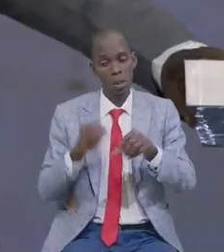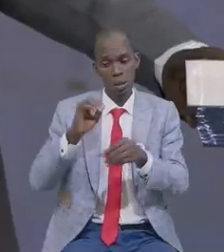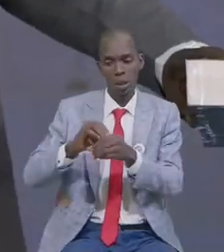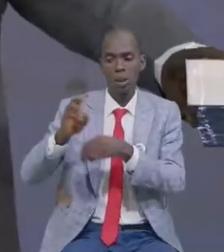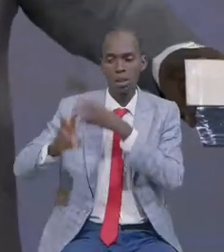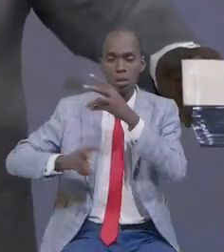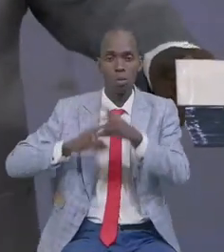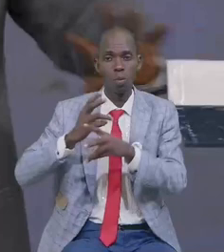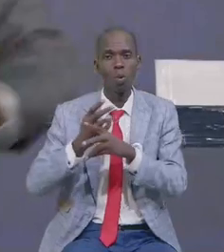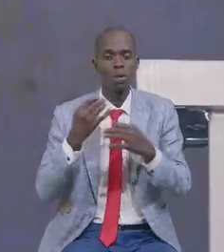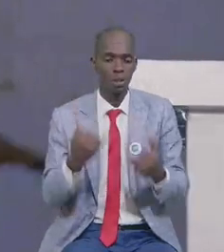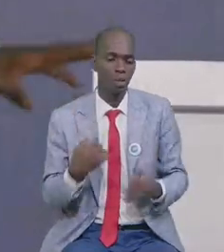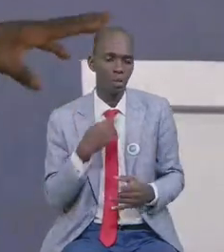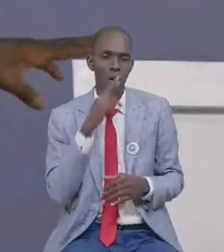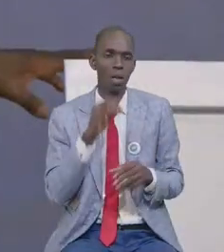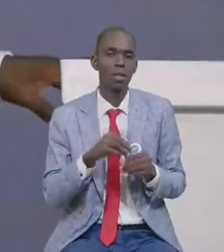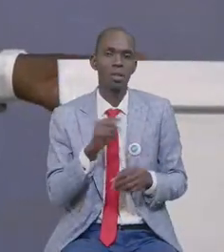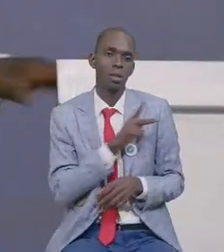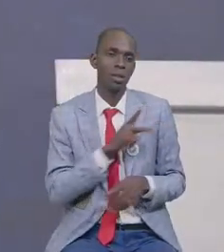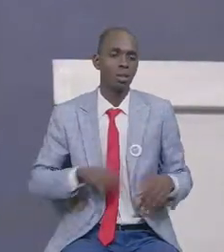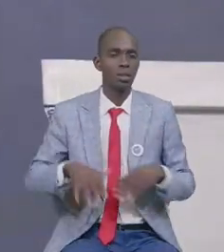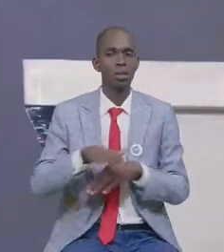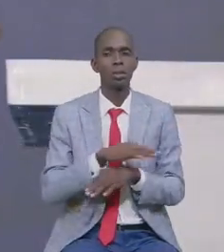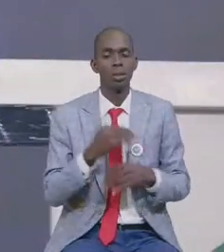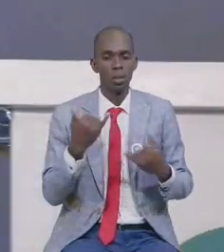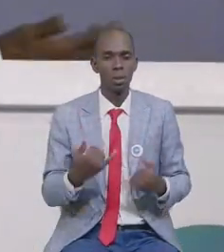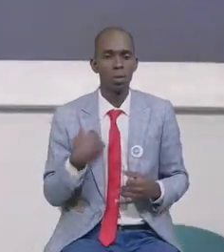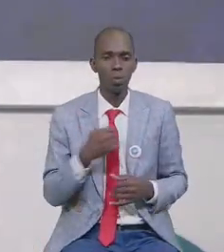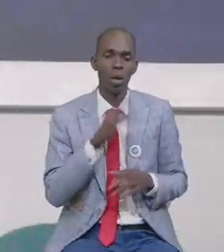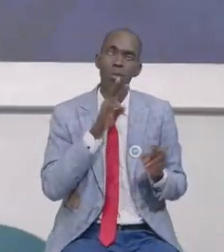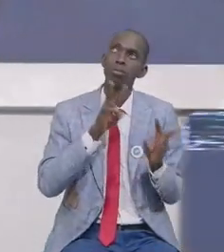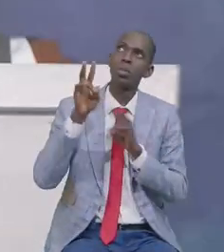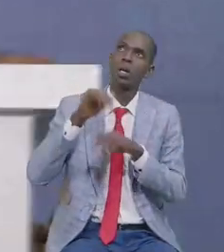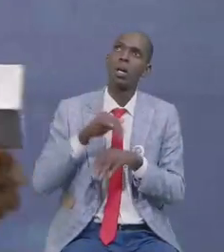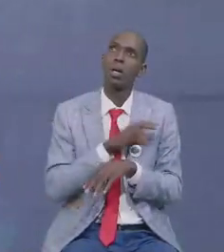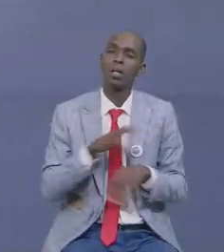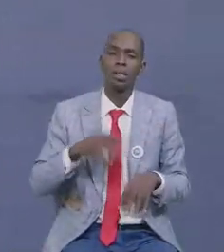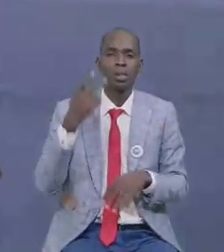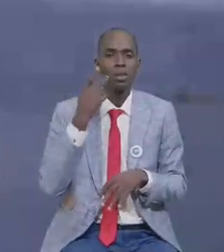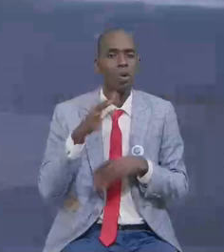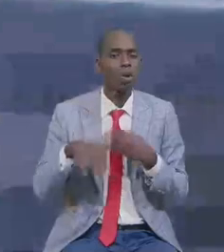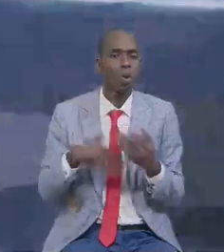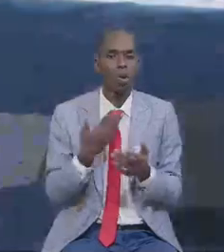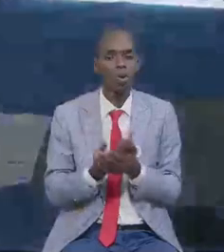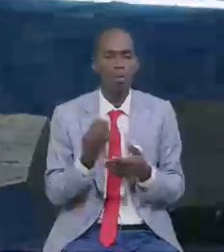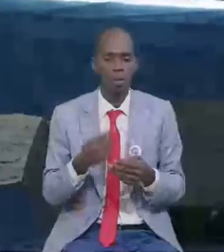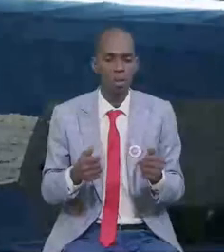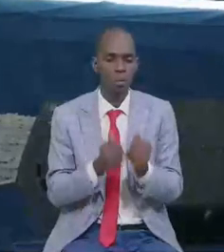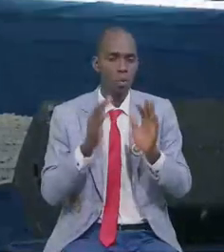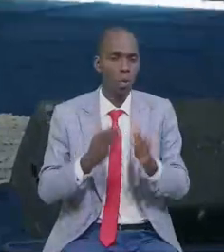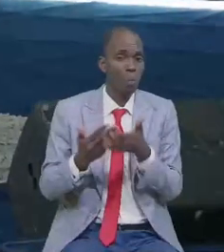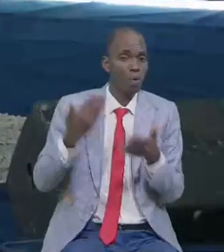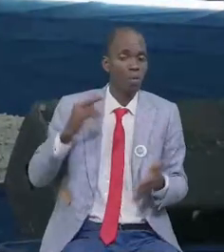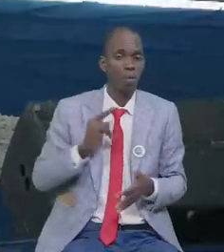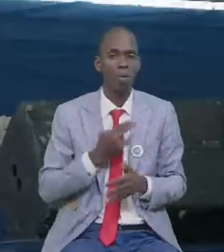Maintenant, nous sommes dans le royaume. Nous regardons Christ. Nous regardons tous les apôtres qui nous ont dévancés. Et